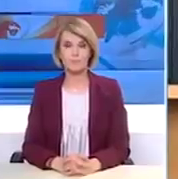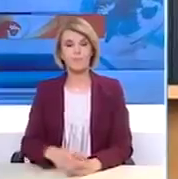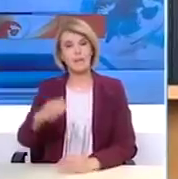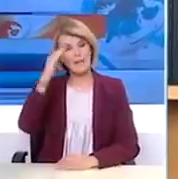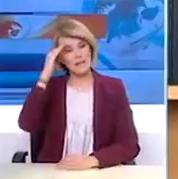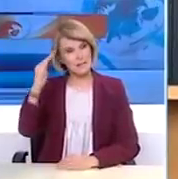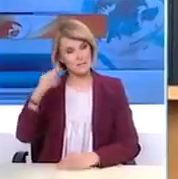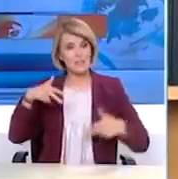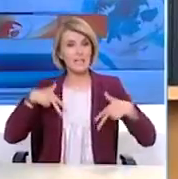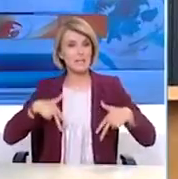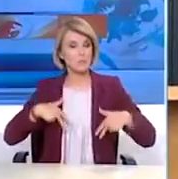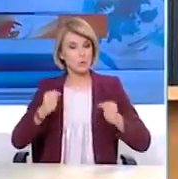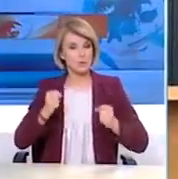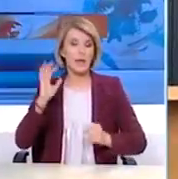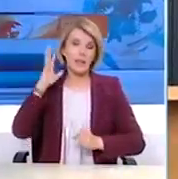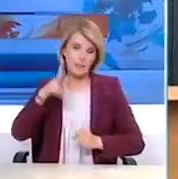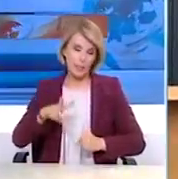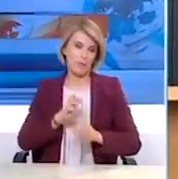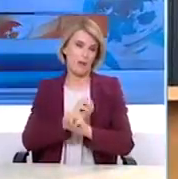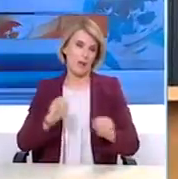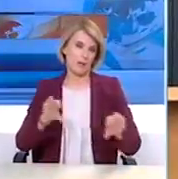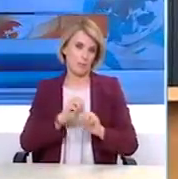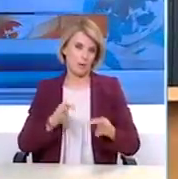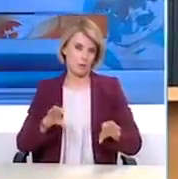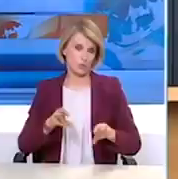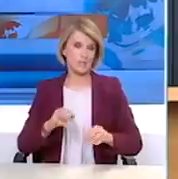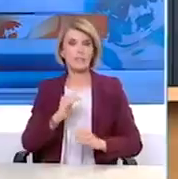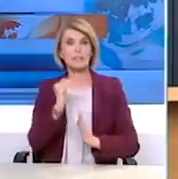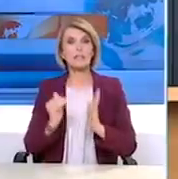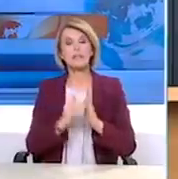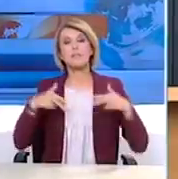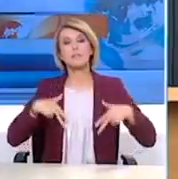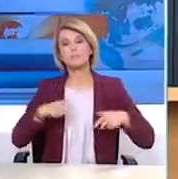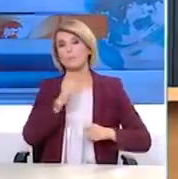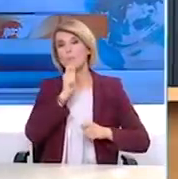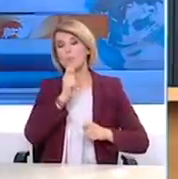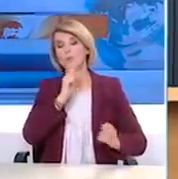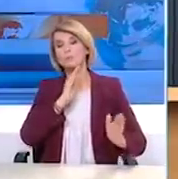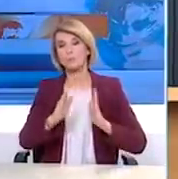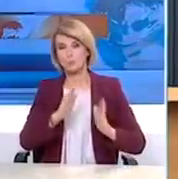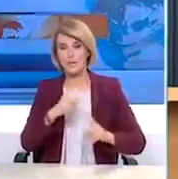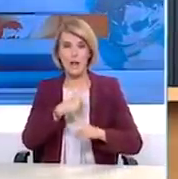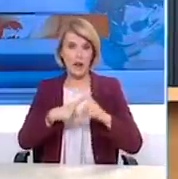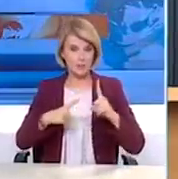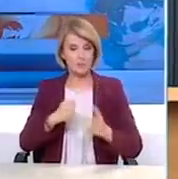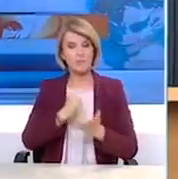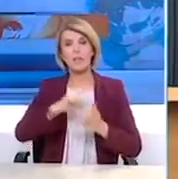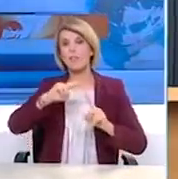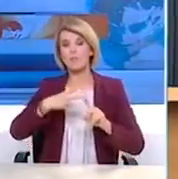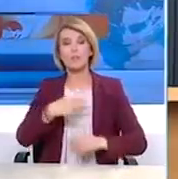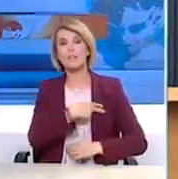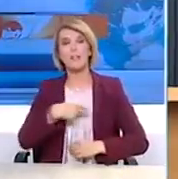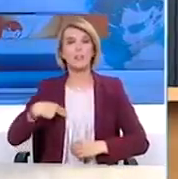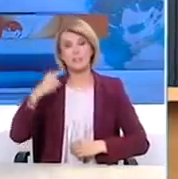Καλησπέρα σας από το Υπουργείο Υγείας. Ξεκινάει η καθημερινή ενημέρωση από τον Υφυπουργό Πολιτικής Προστασίας και Διαχείρισης Κρίσεων Νίκο Χαρδαλιά και